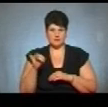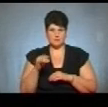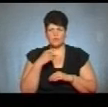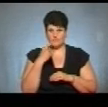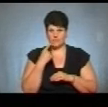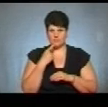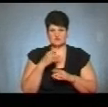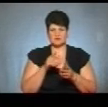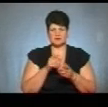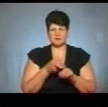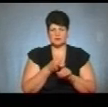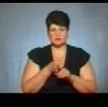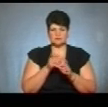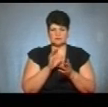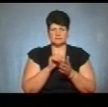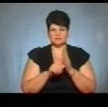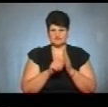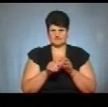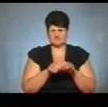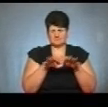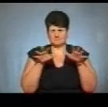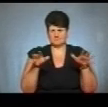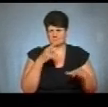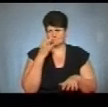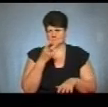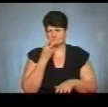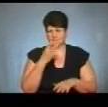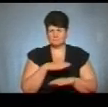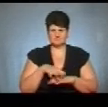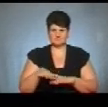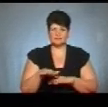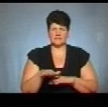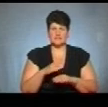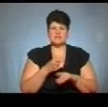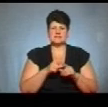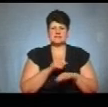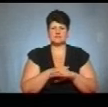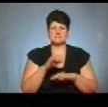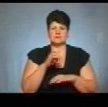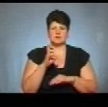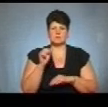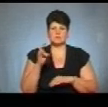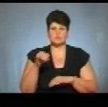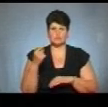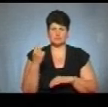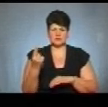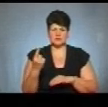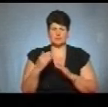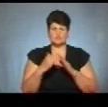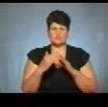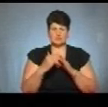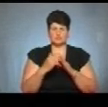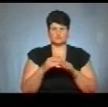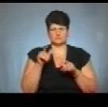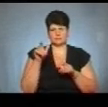через фекалії і сміття на подвір'ї сморід. Це вулиця Степана Бандери, 1 у Чорткові. За будинком